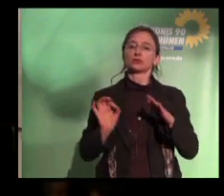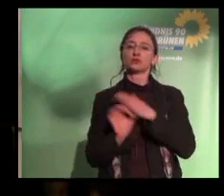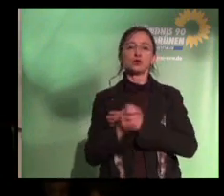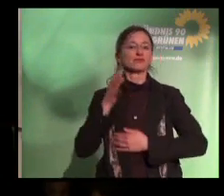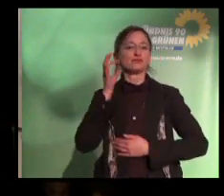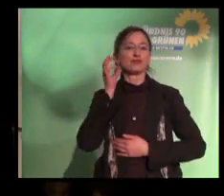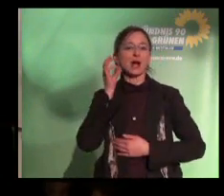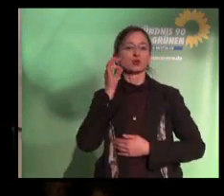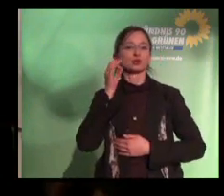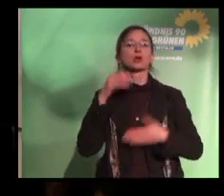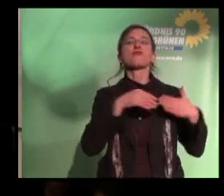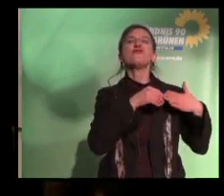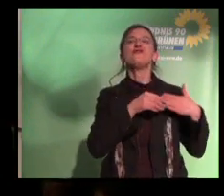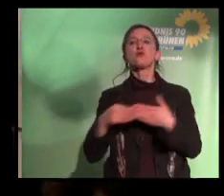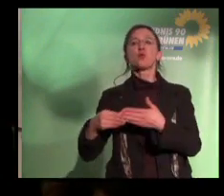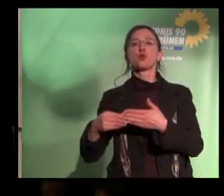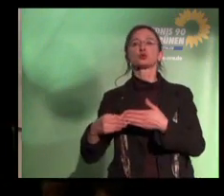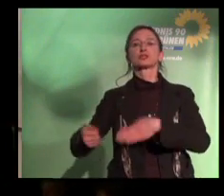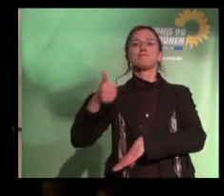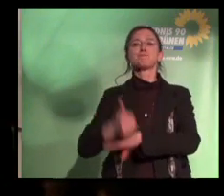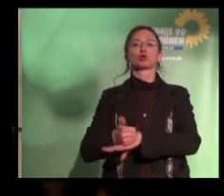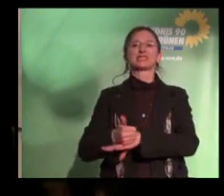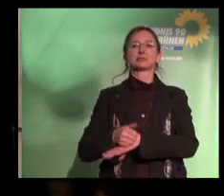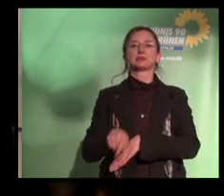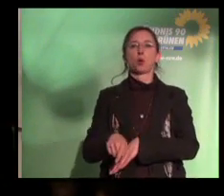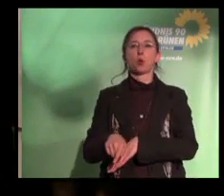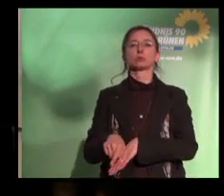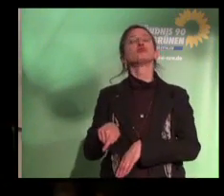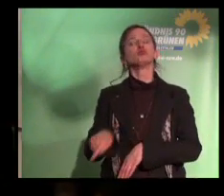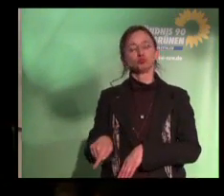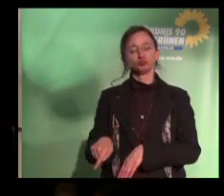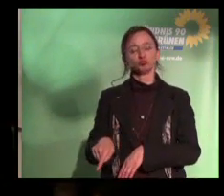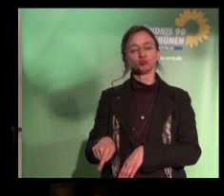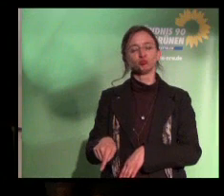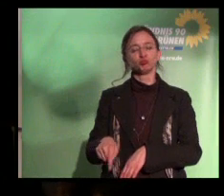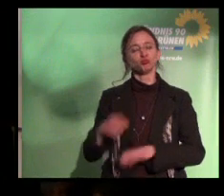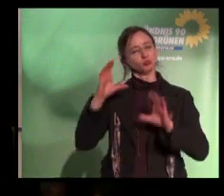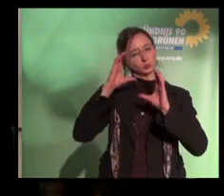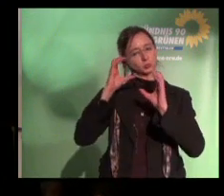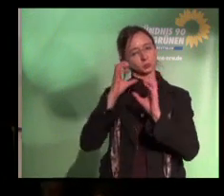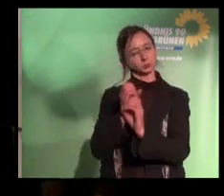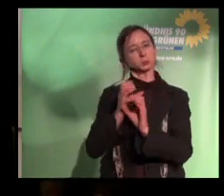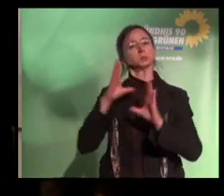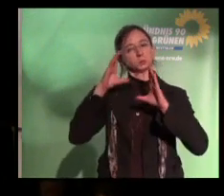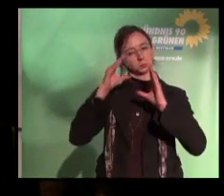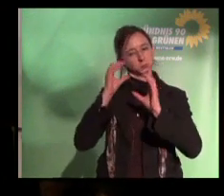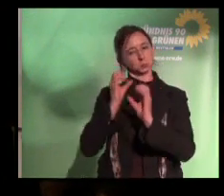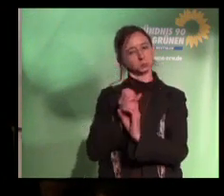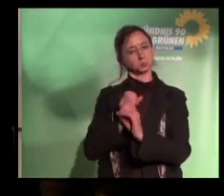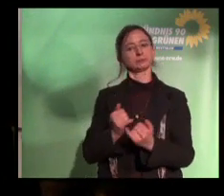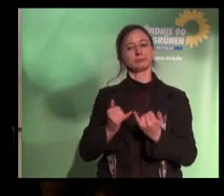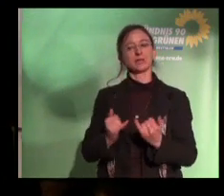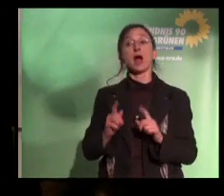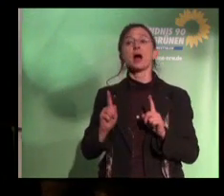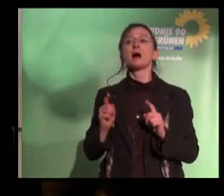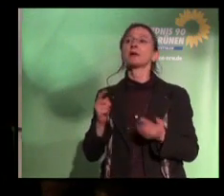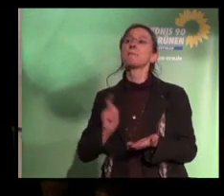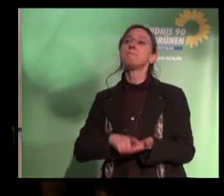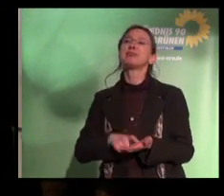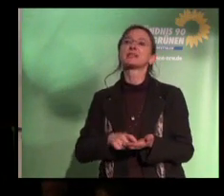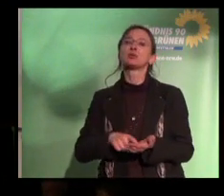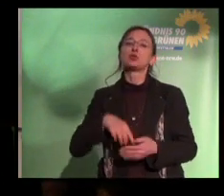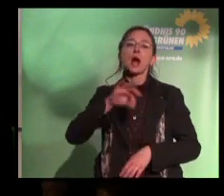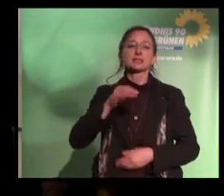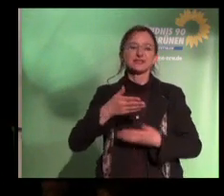ganz entschieden. Ganz entschieden. Ja. Sie hat nur eine Bedingung. Muss freiwillig geschehen, muss